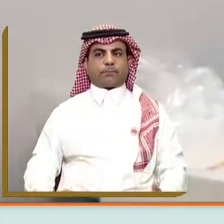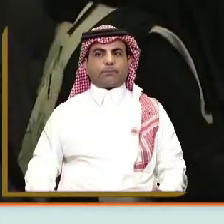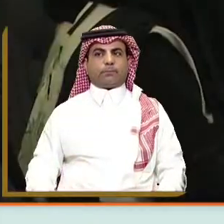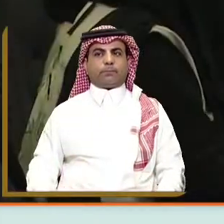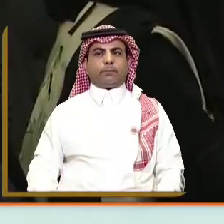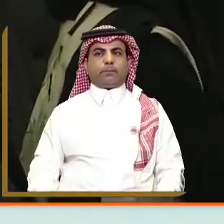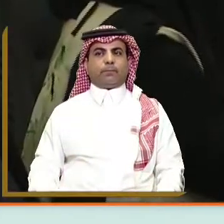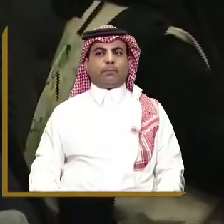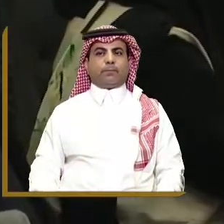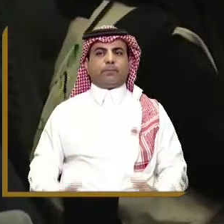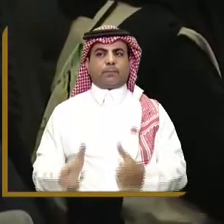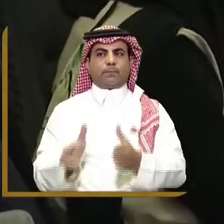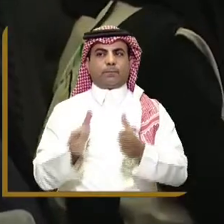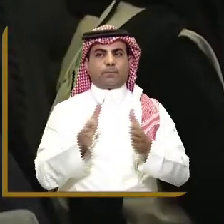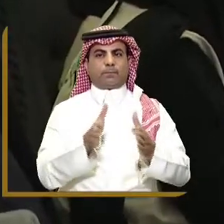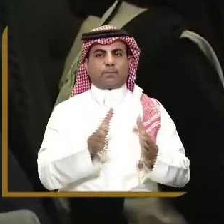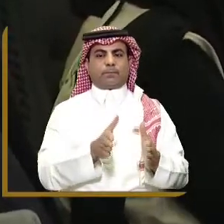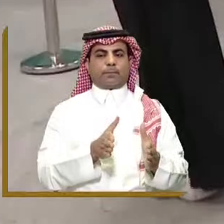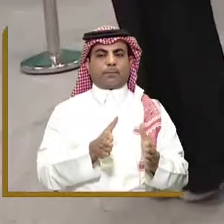من سكان المملكة.